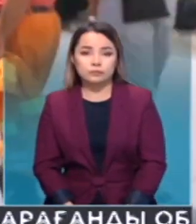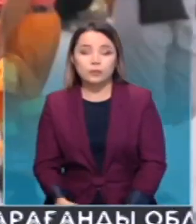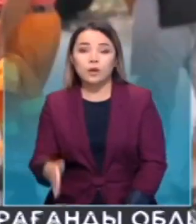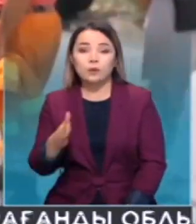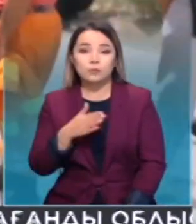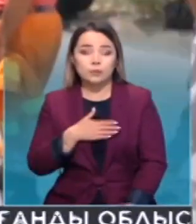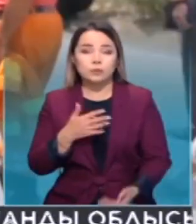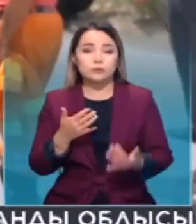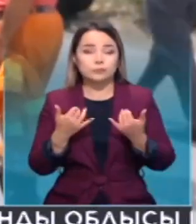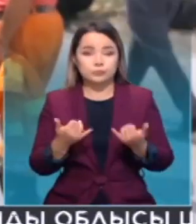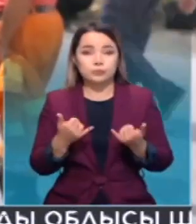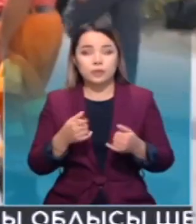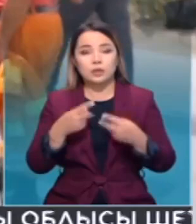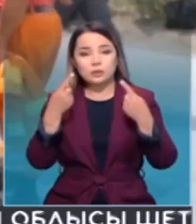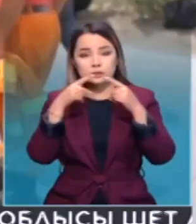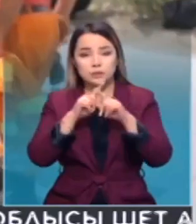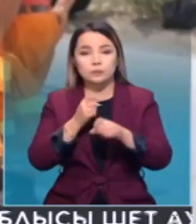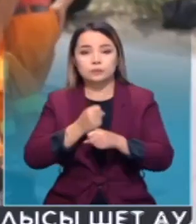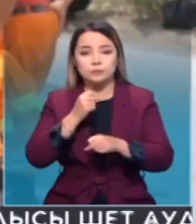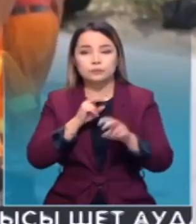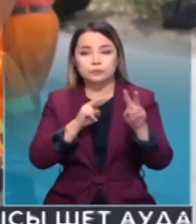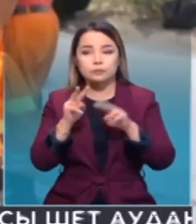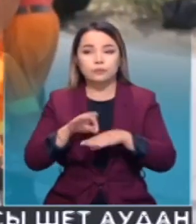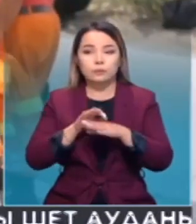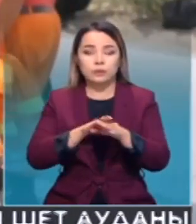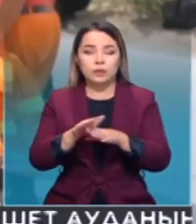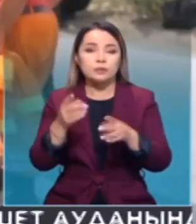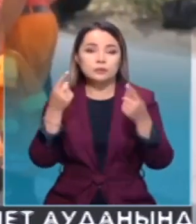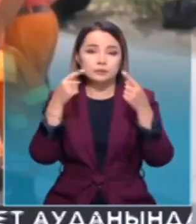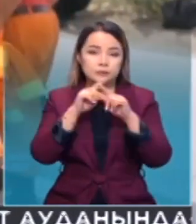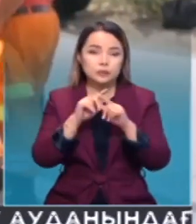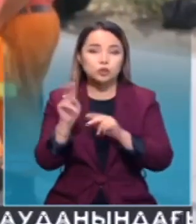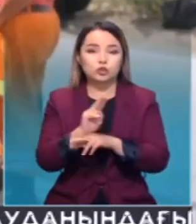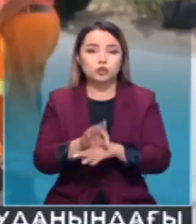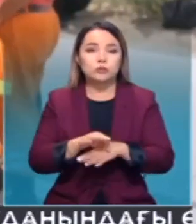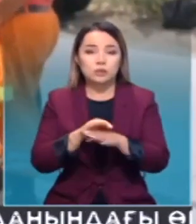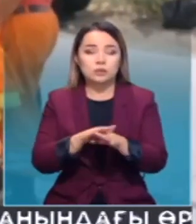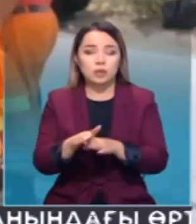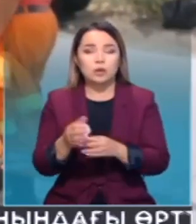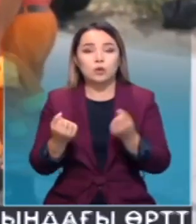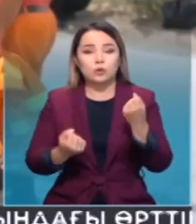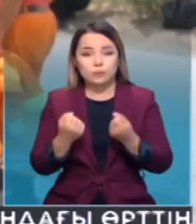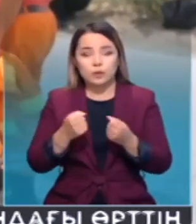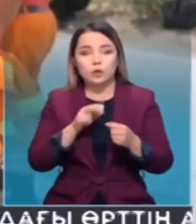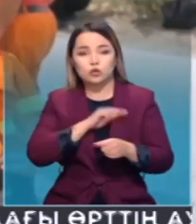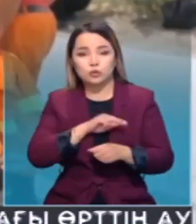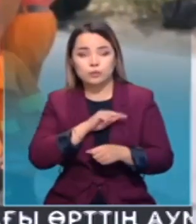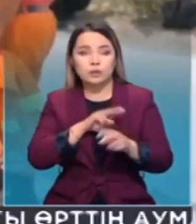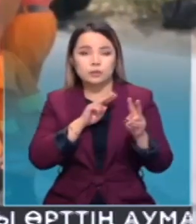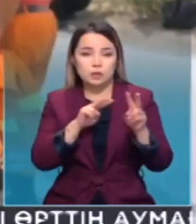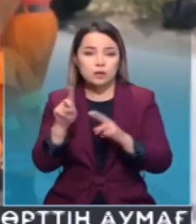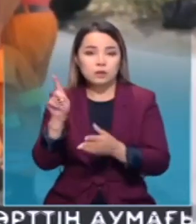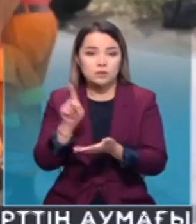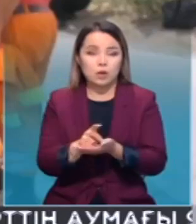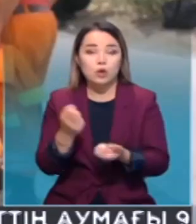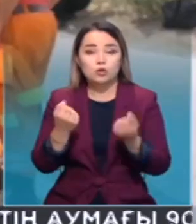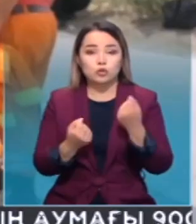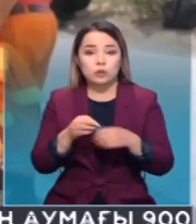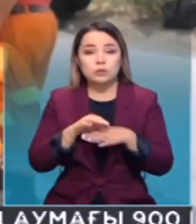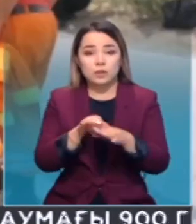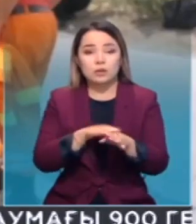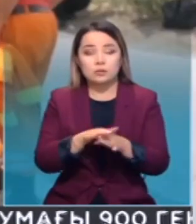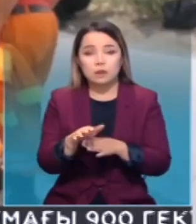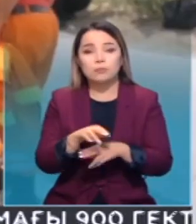Біз бұдан былай техниканы қатаң бақылауға аламыз. Жөндеу цехі мен көлікті жөндейтін жұмысшылардың жұмысын қадағалайтын боламыз. Жүргізушілердің